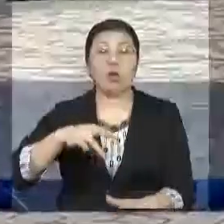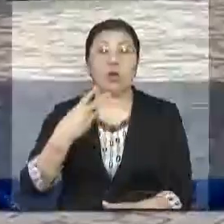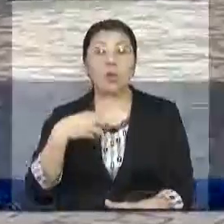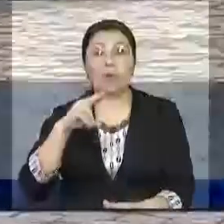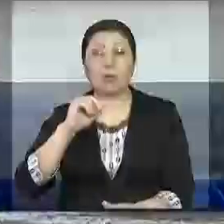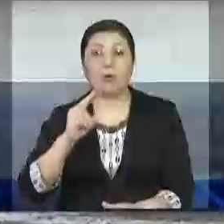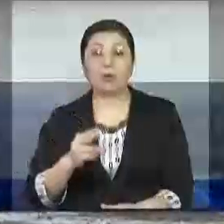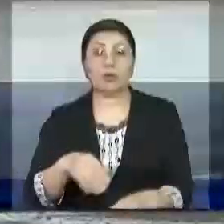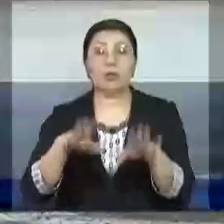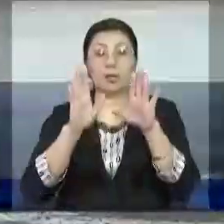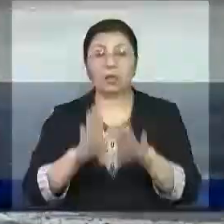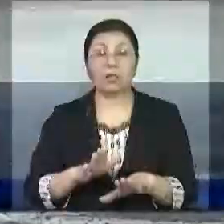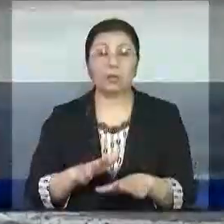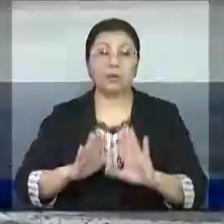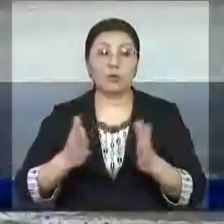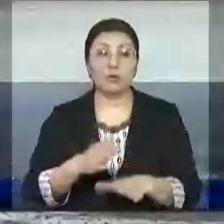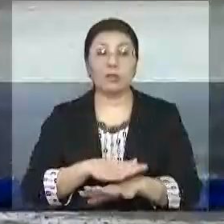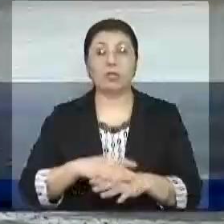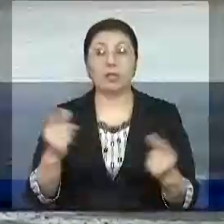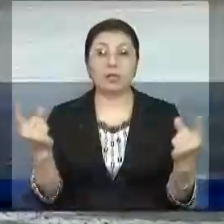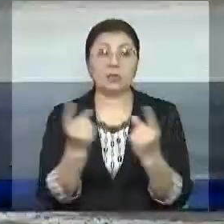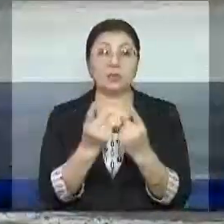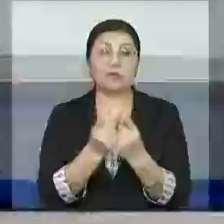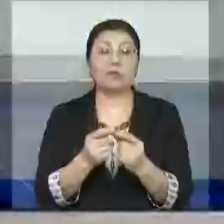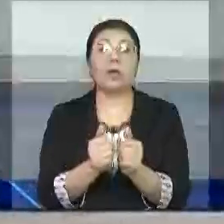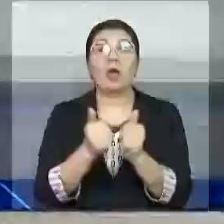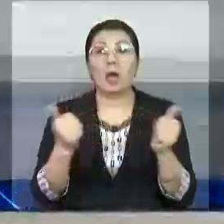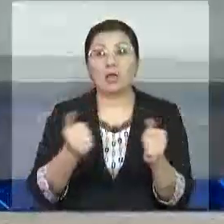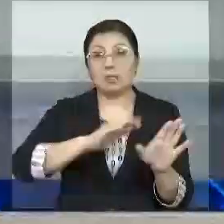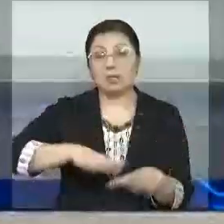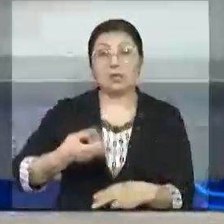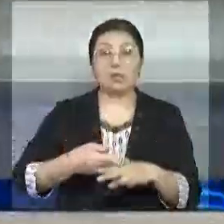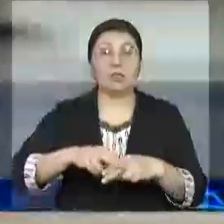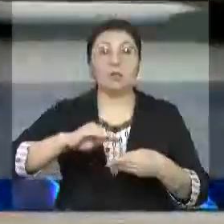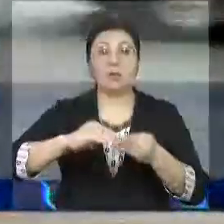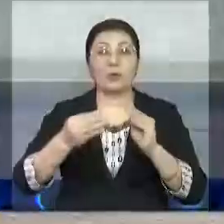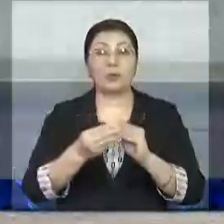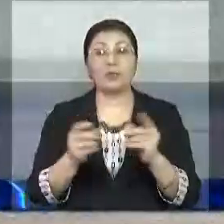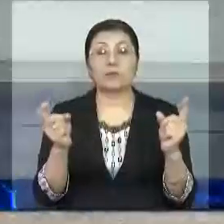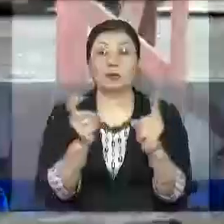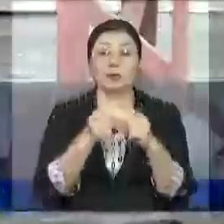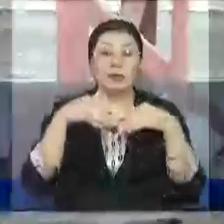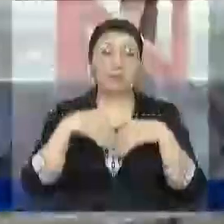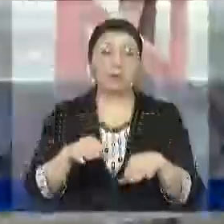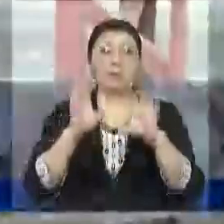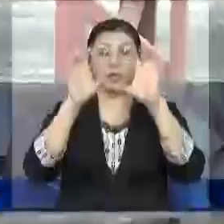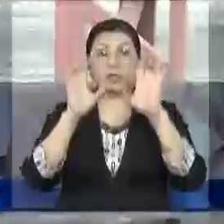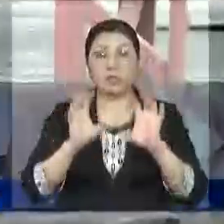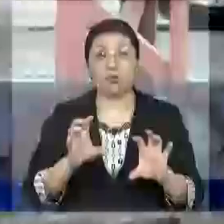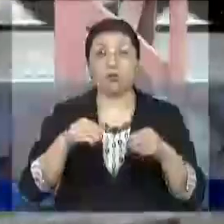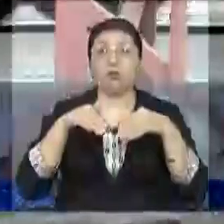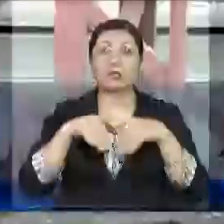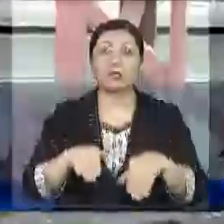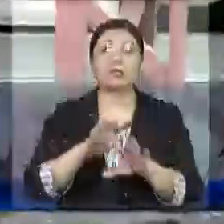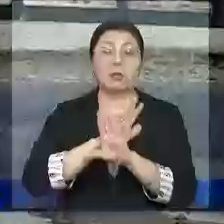қалдырып кету жағдайлары жиі кездеседі. Ал ажырасу рәсімінен кейін бұл мәселе тек сөз жүзінде шешіліп, заңды түрде